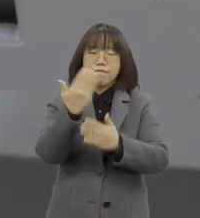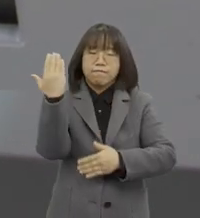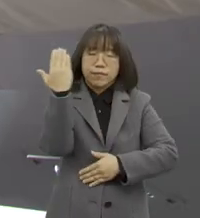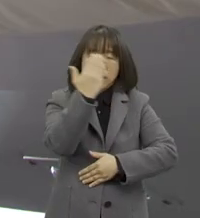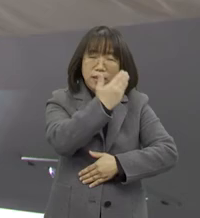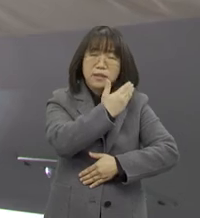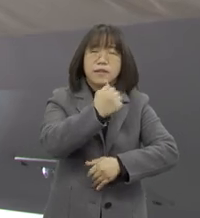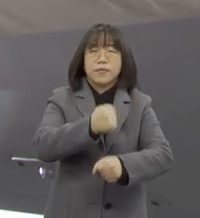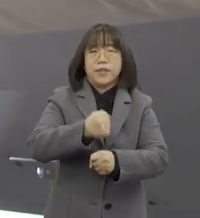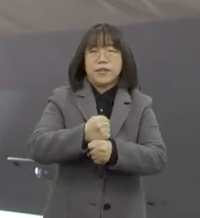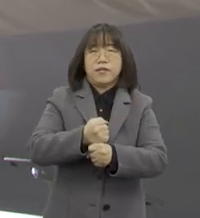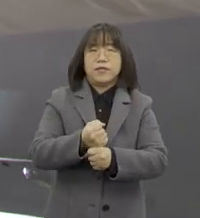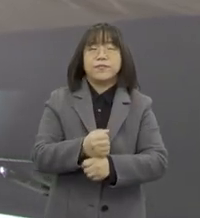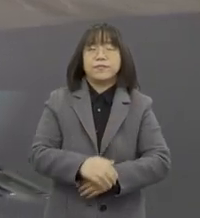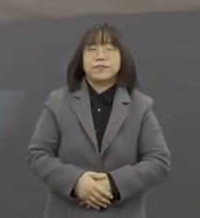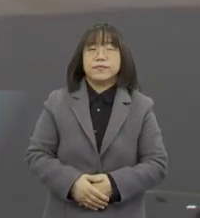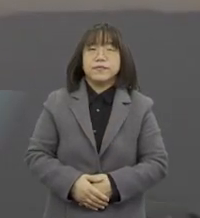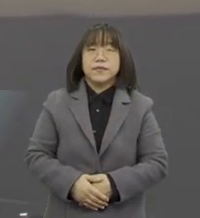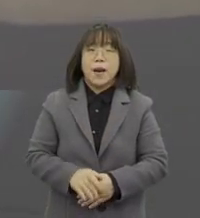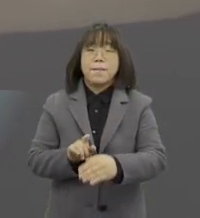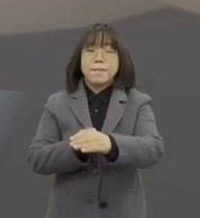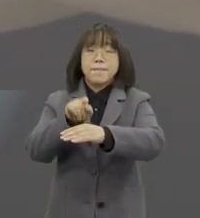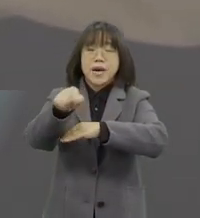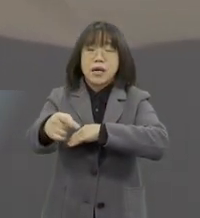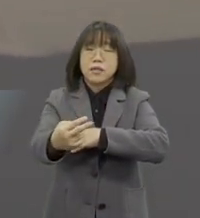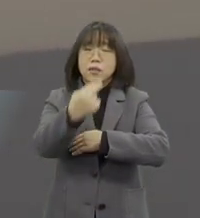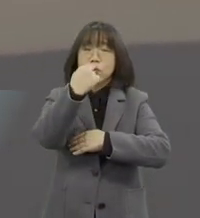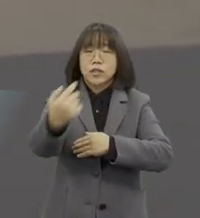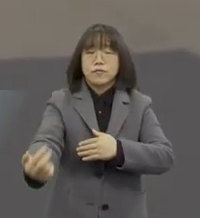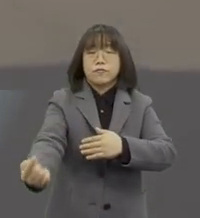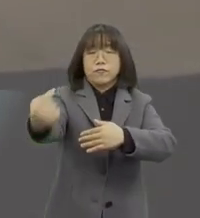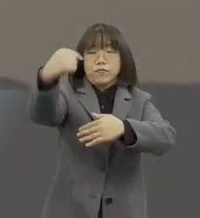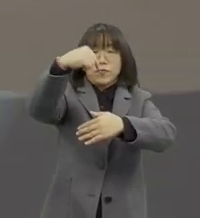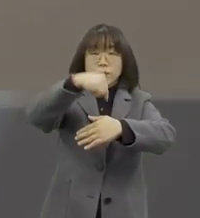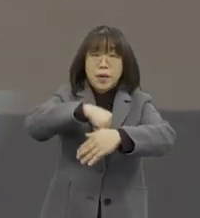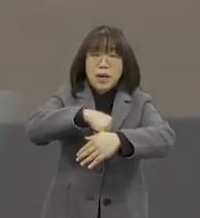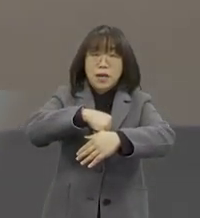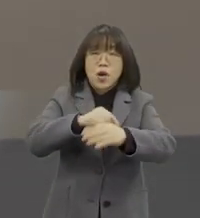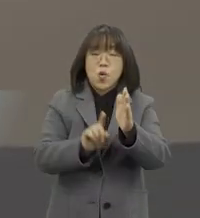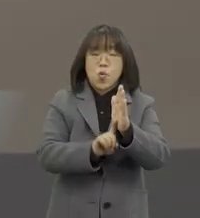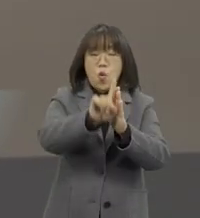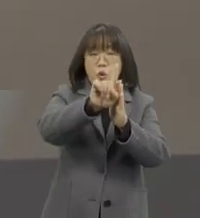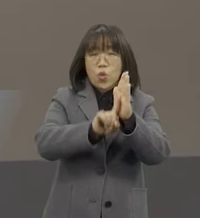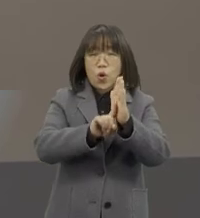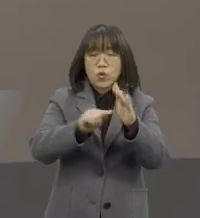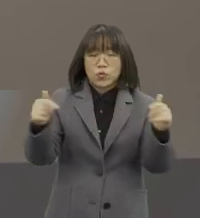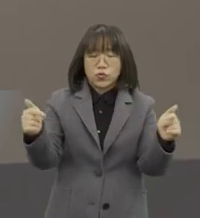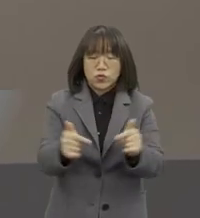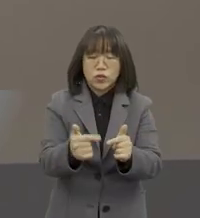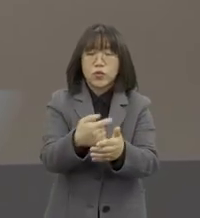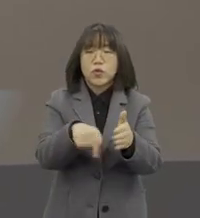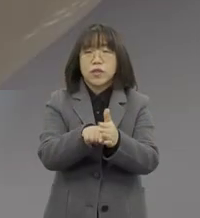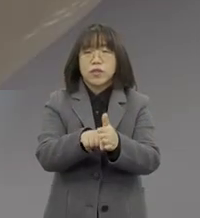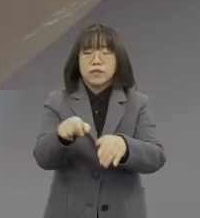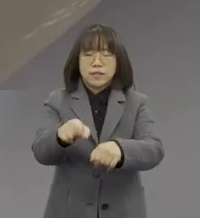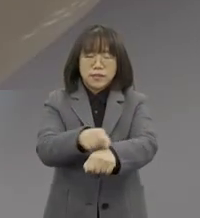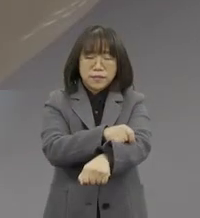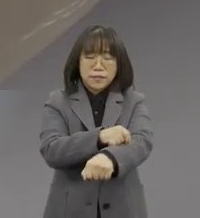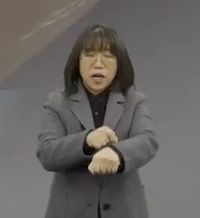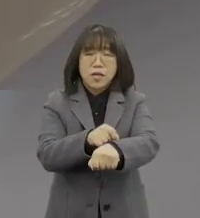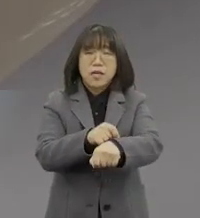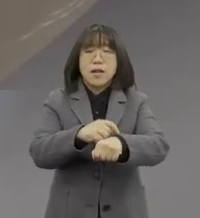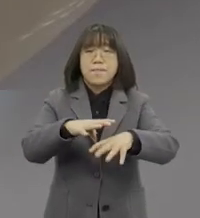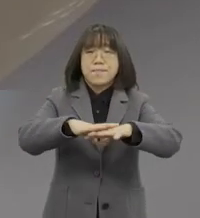지속적으로 관리 합니다 또한 외부공기 유입 c 실내외의 온도 차를 줄이는 특수 필터를 사용해